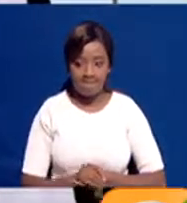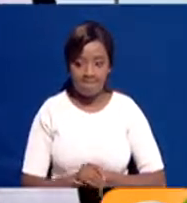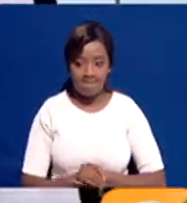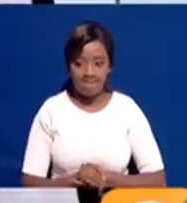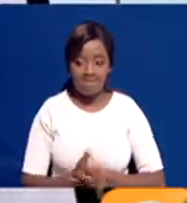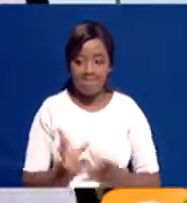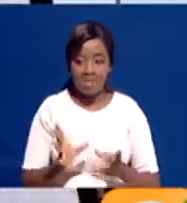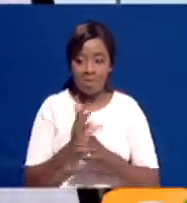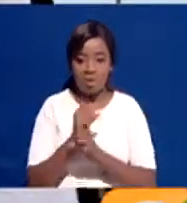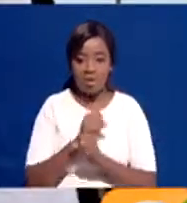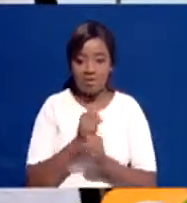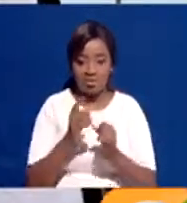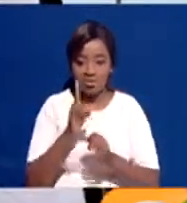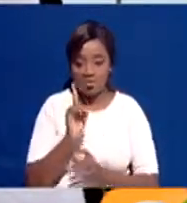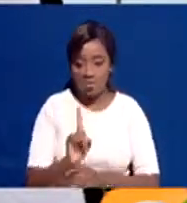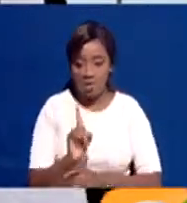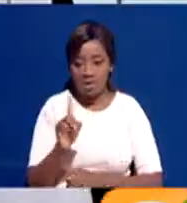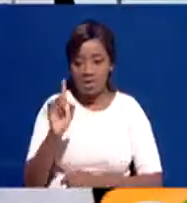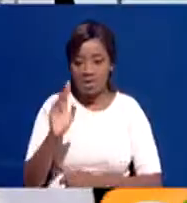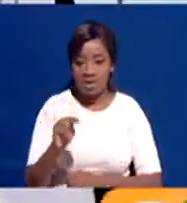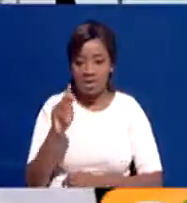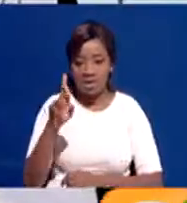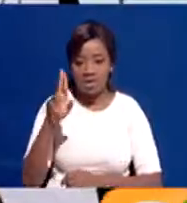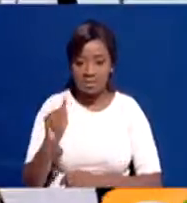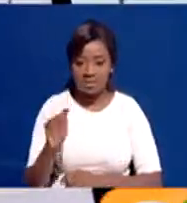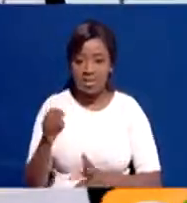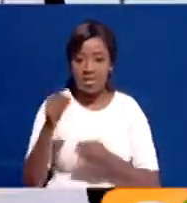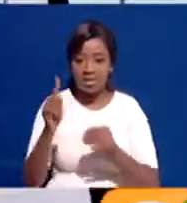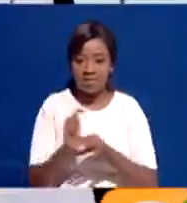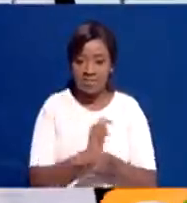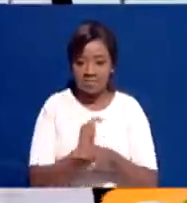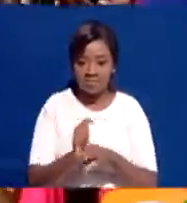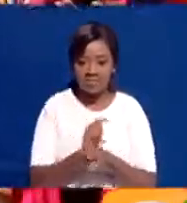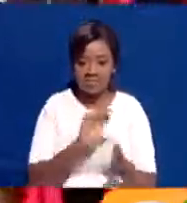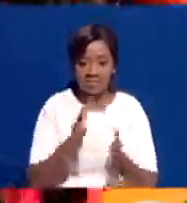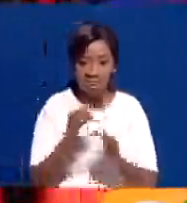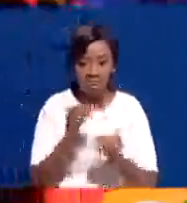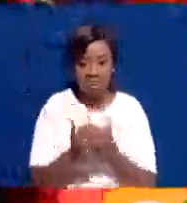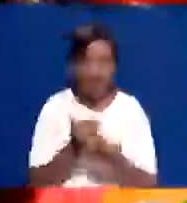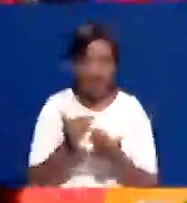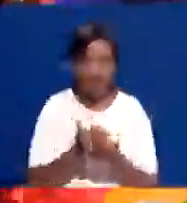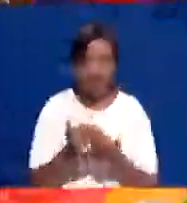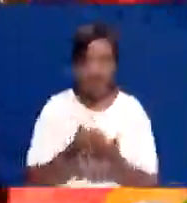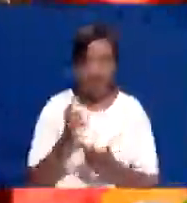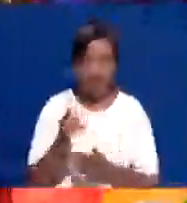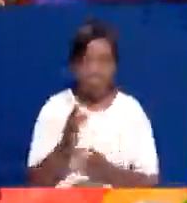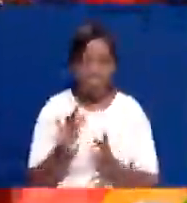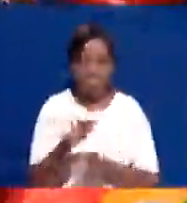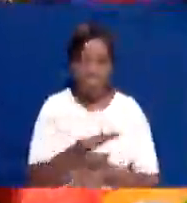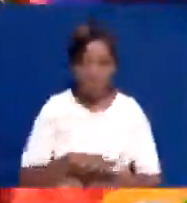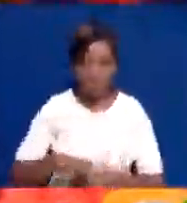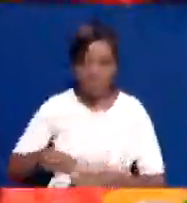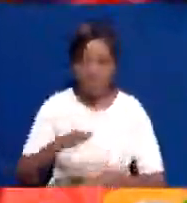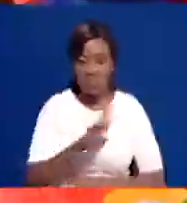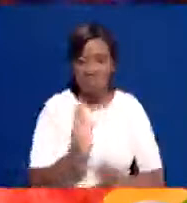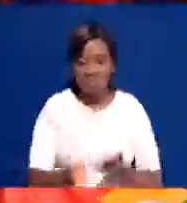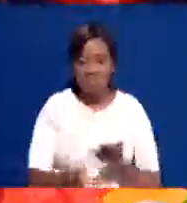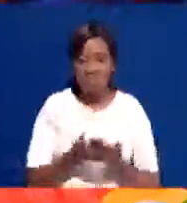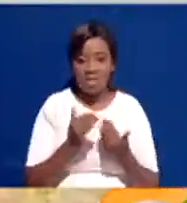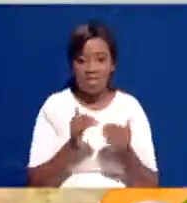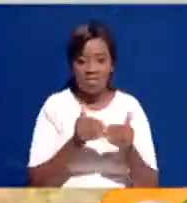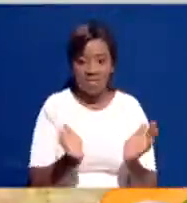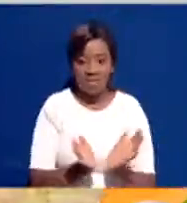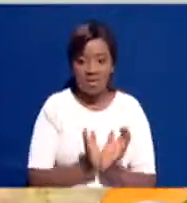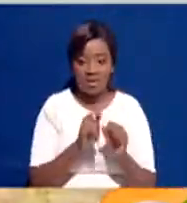Shirika moja la binafsi la NRT limekuwa likiwapa mafunzo ya uhifadhi wa mazingira akina mama hawa ili kuinua familia zao na